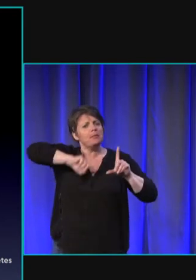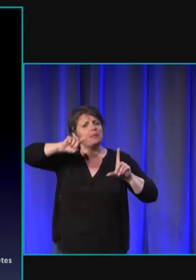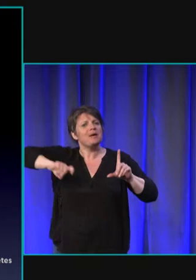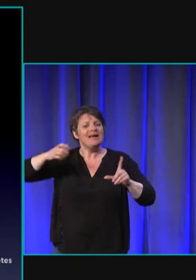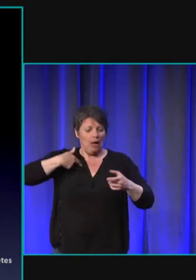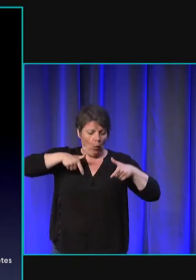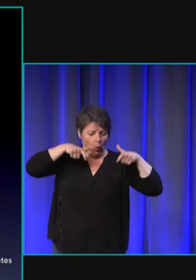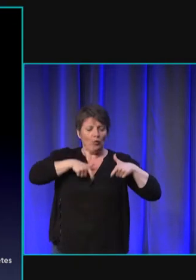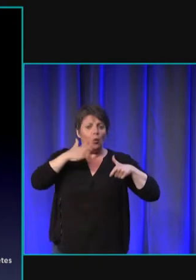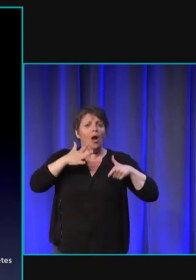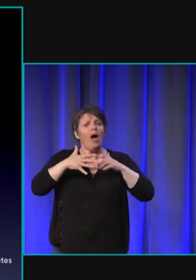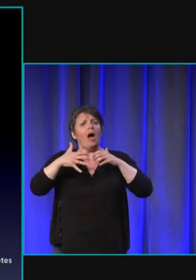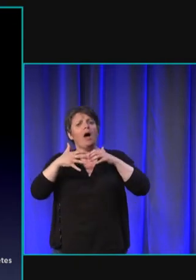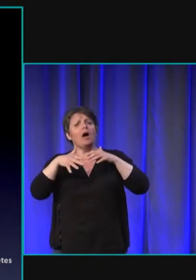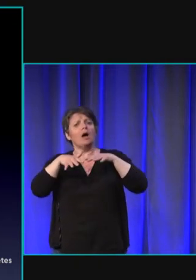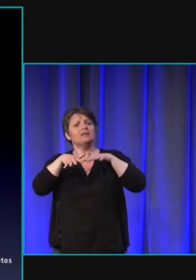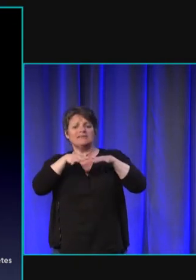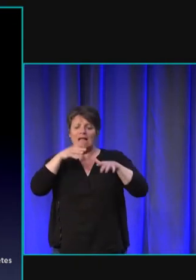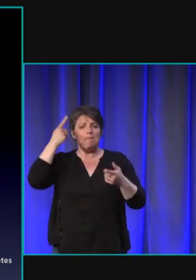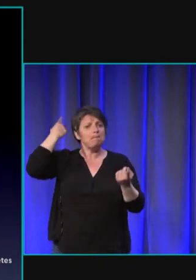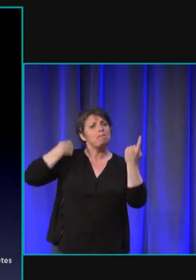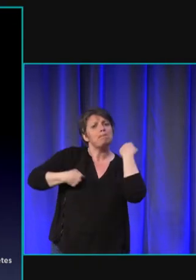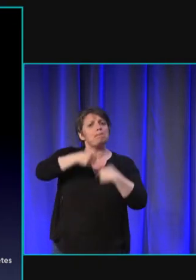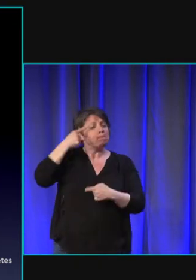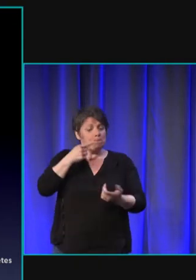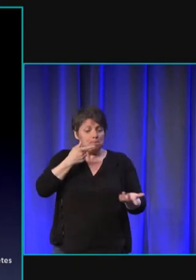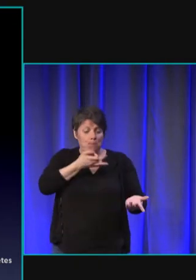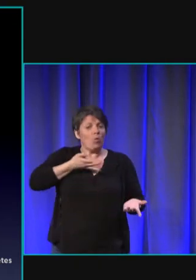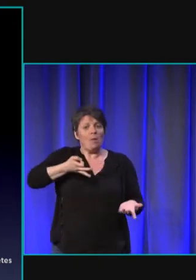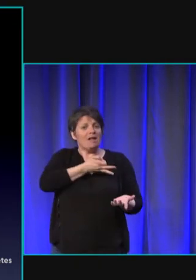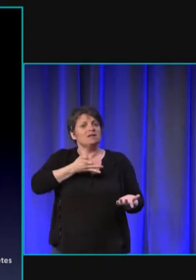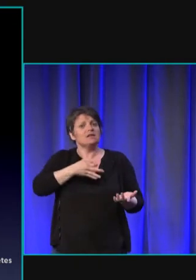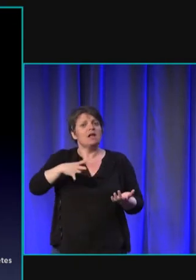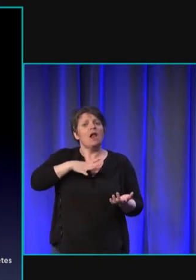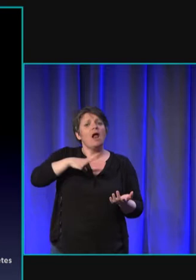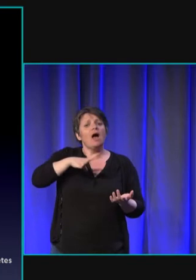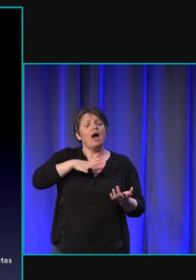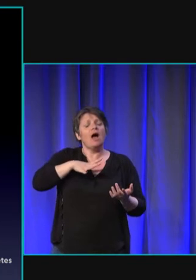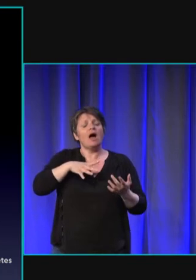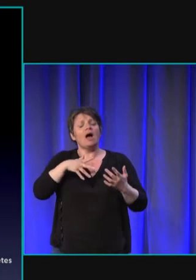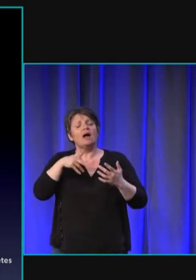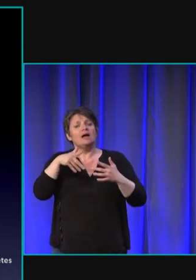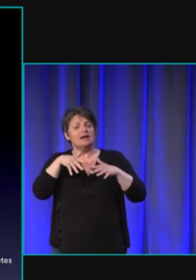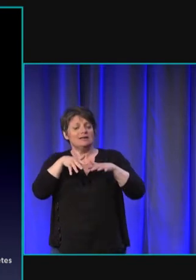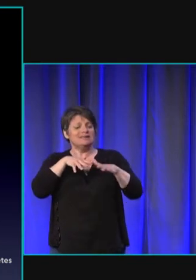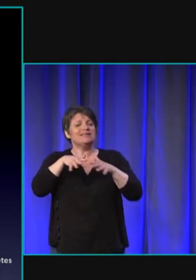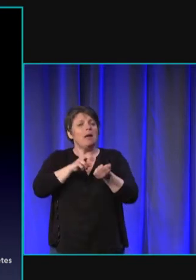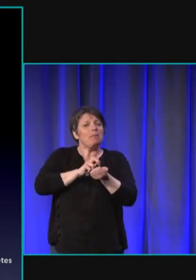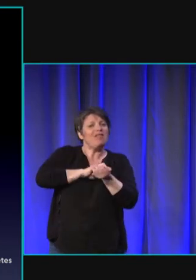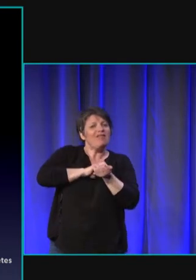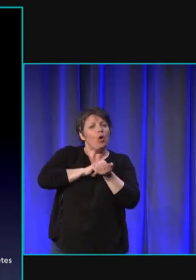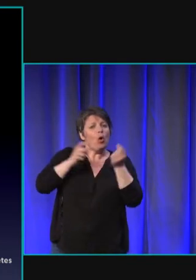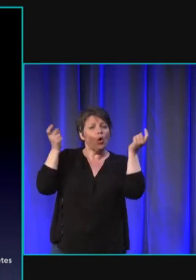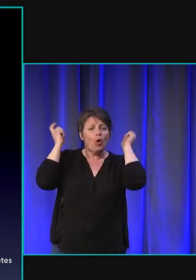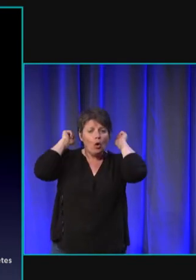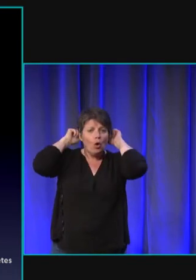autonome, un système réflexe qui est complètement involontaire. Vous avez le système nerveux autonome qui est sympathique. Le sympathique,